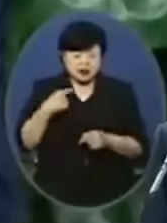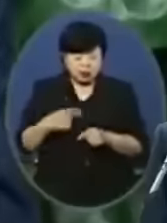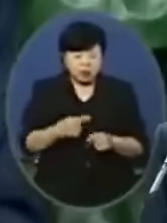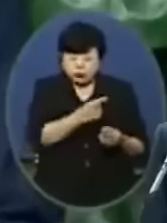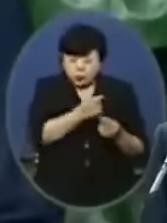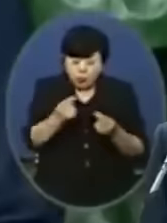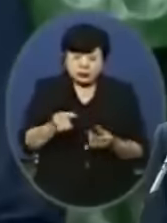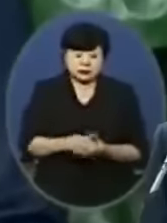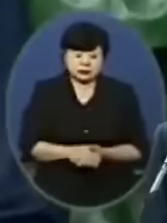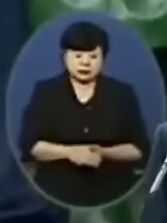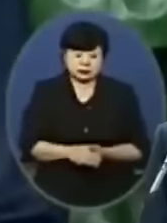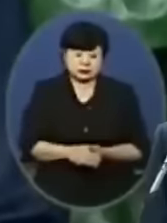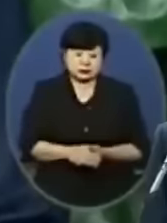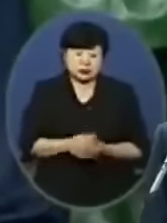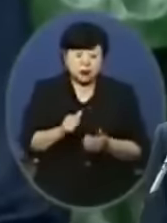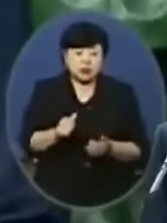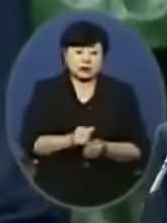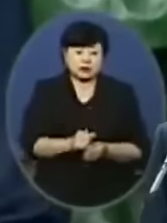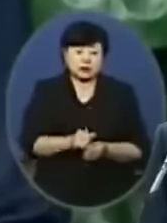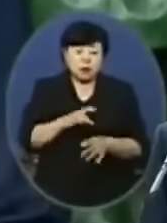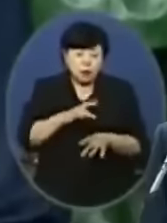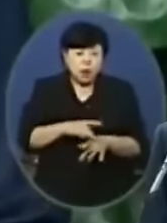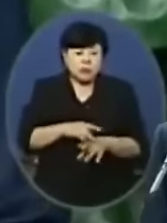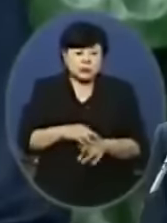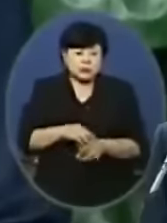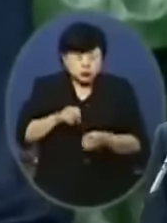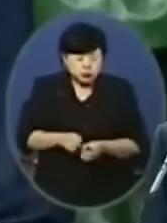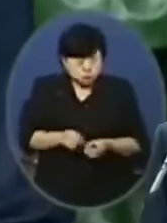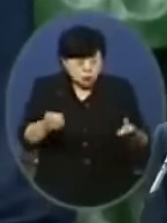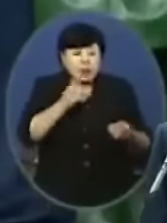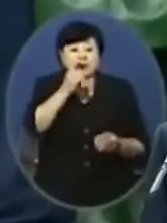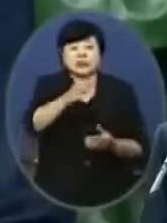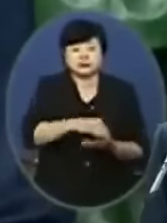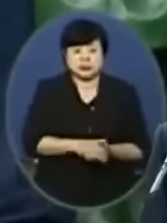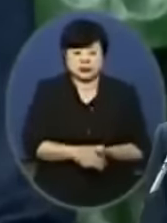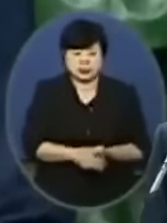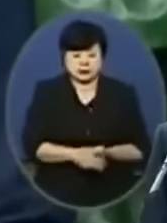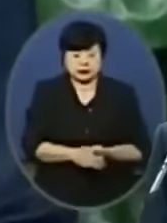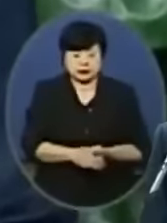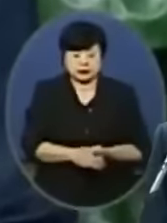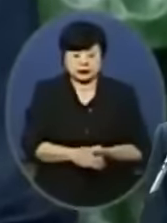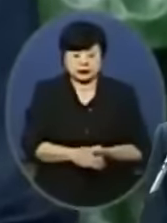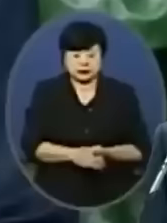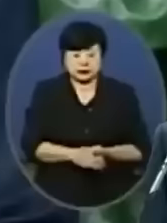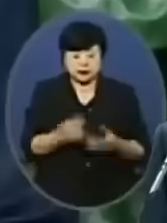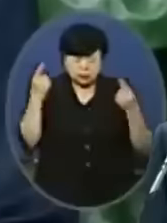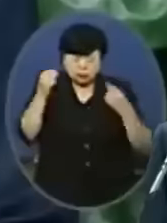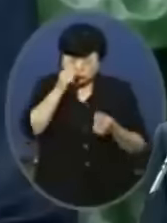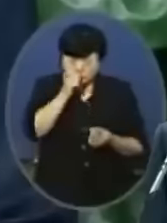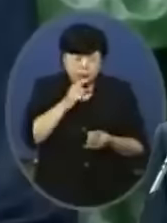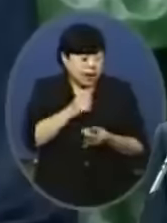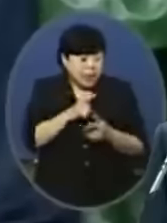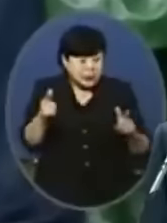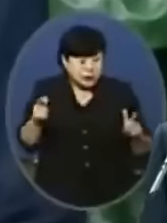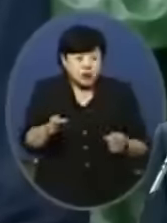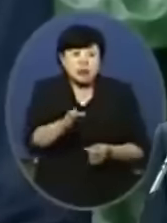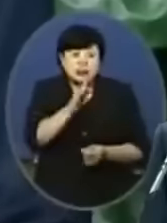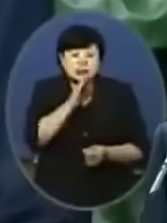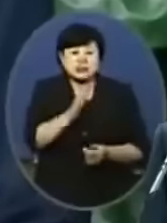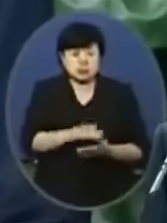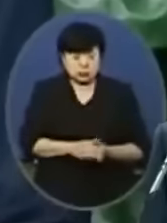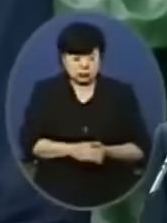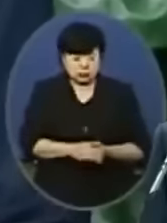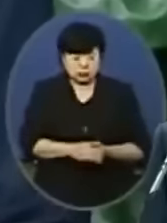날쓴 금과 같아서 혼과 영과 및 관절과 골수를 짜갠다고 했는 것입니다. 우리 듣기 좋으라고 한 말 아닙니다. 실제로